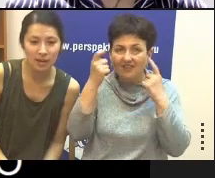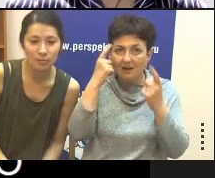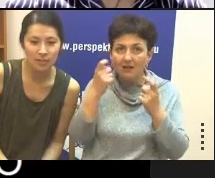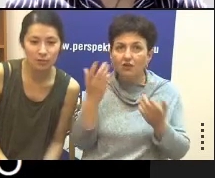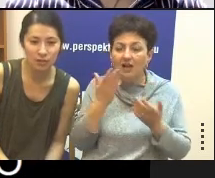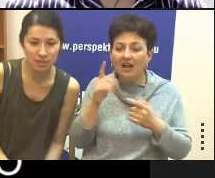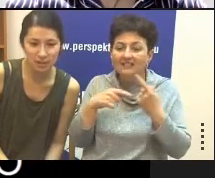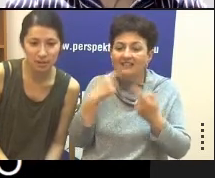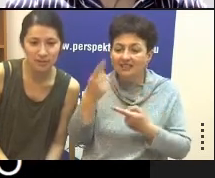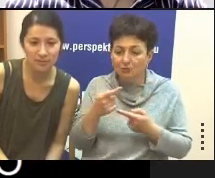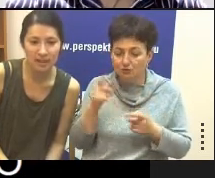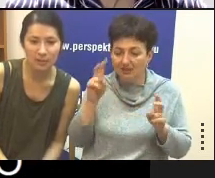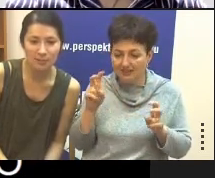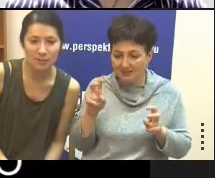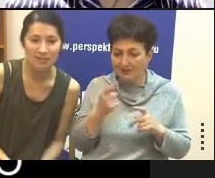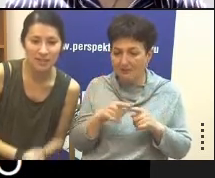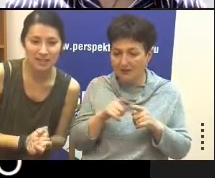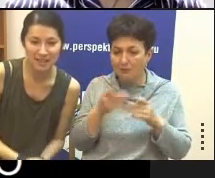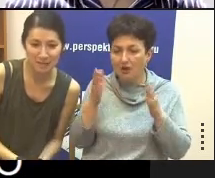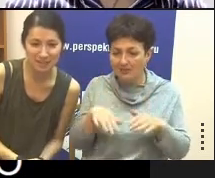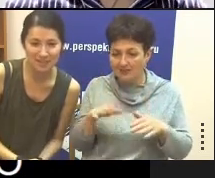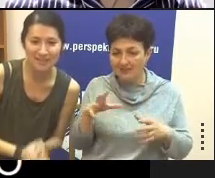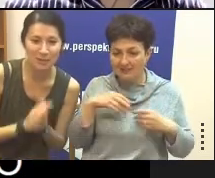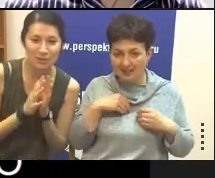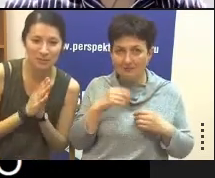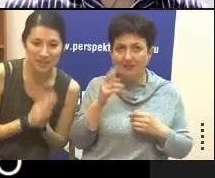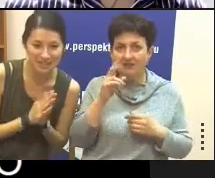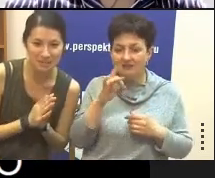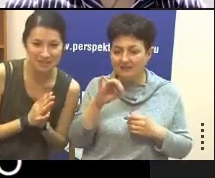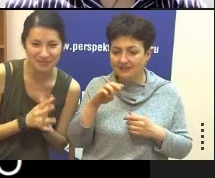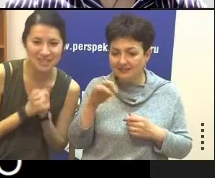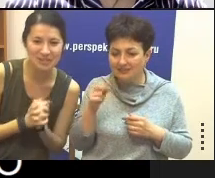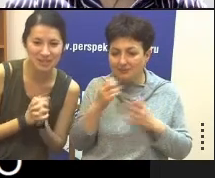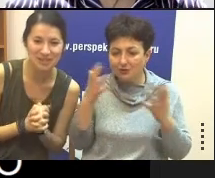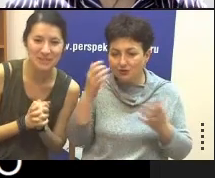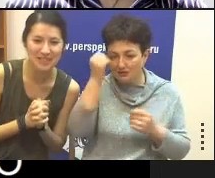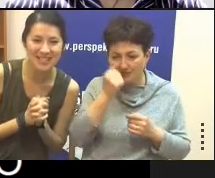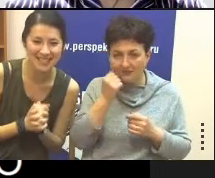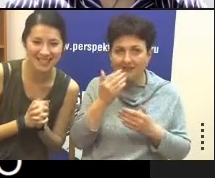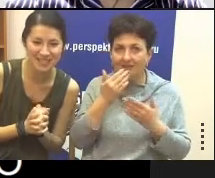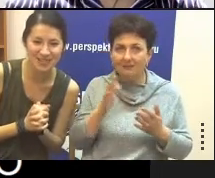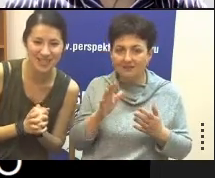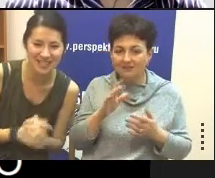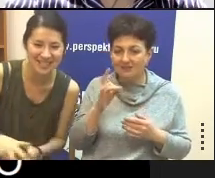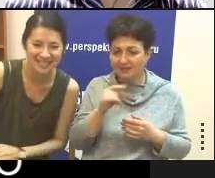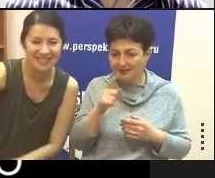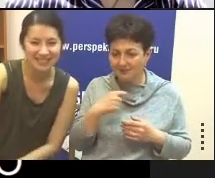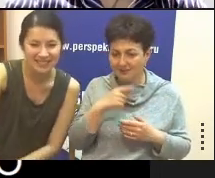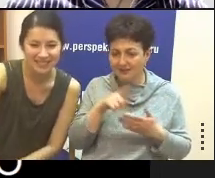информацию, какая будет следующая тема. Поэтому оставайтесь с нами. Кристин, большое спасибо. Надеюсь, что не последний раз ты наш